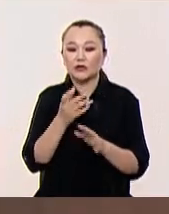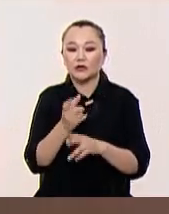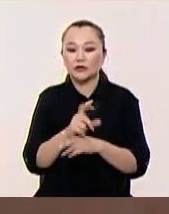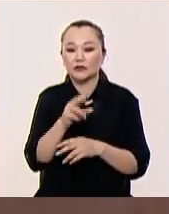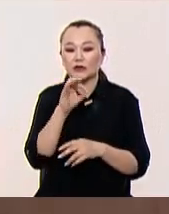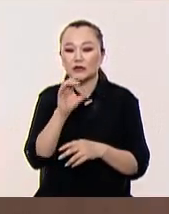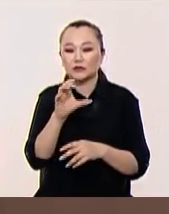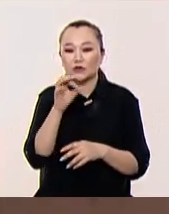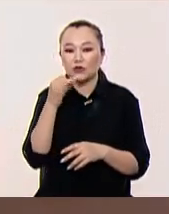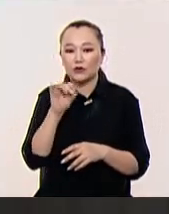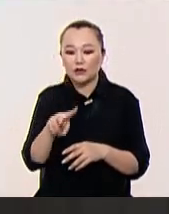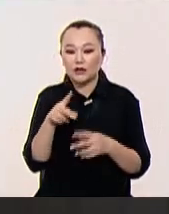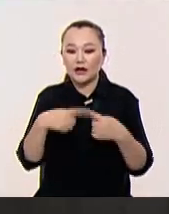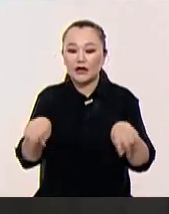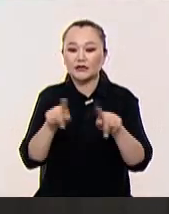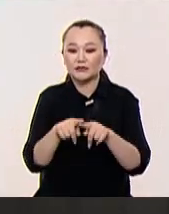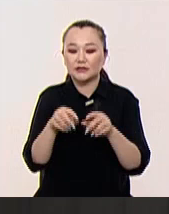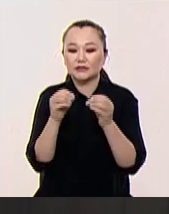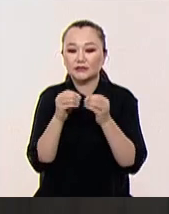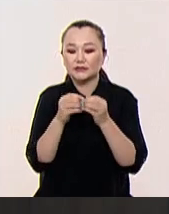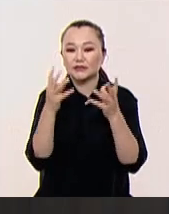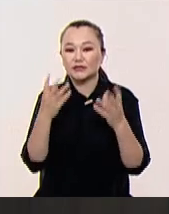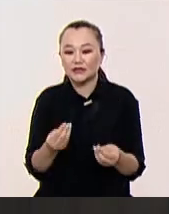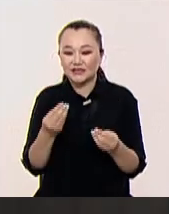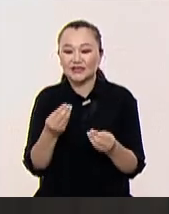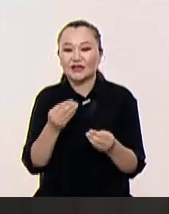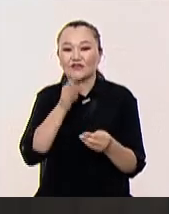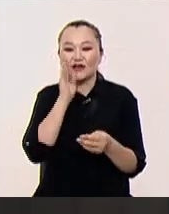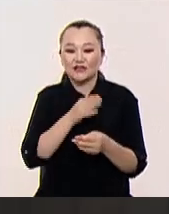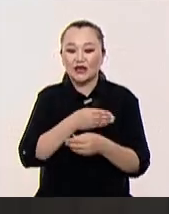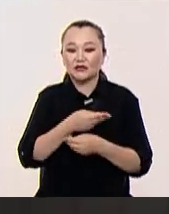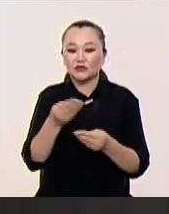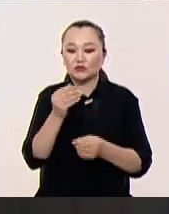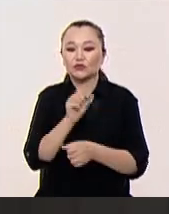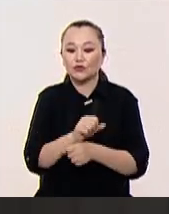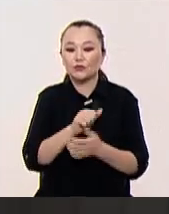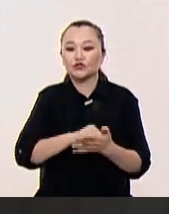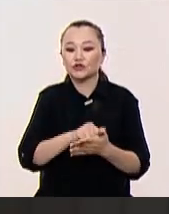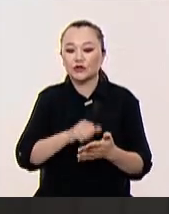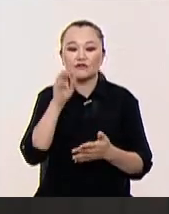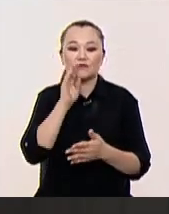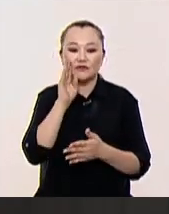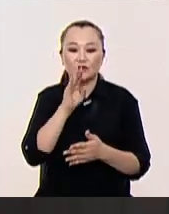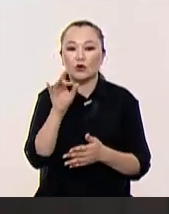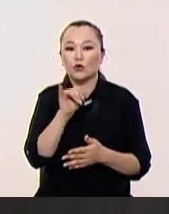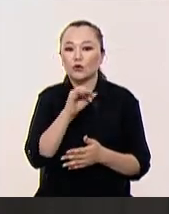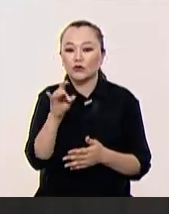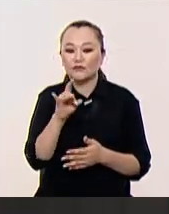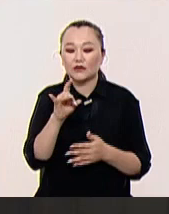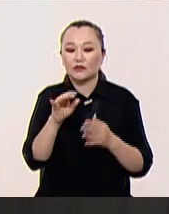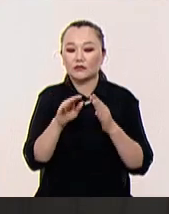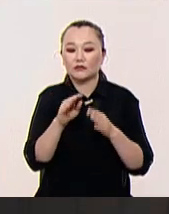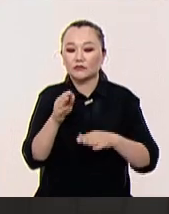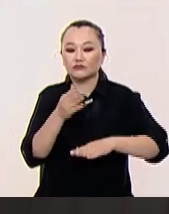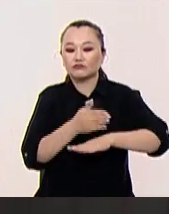Трансу мекемесі 10 күнге су жіберуді тоқтатты. Себебі су деңгейінің тоғынан